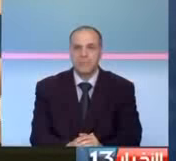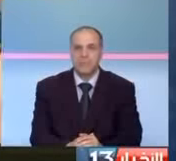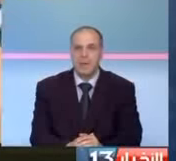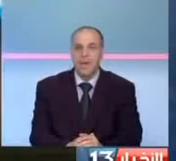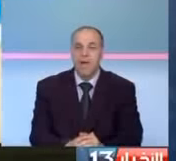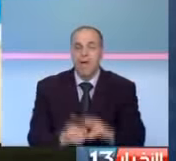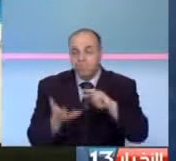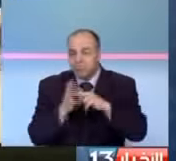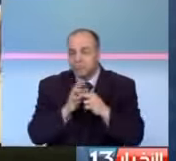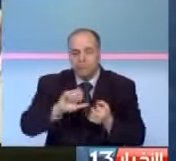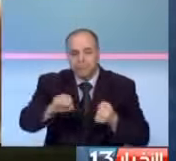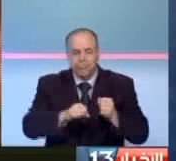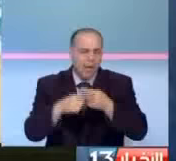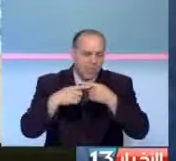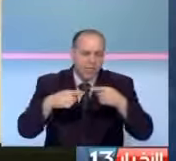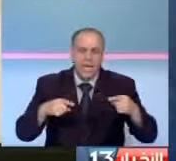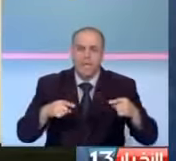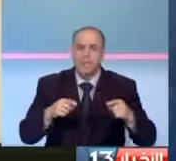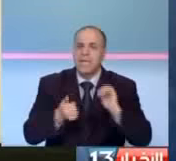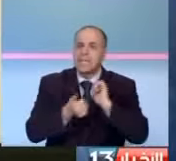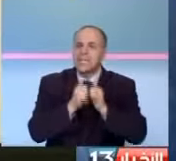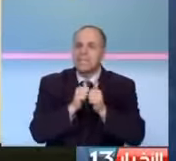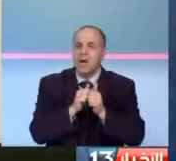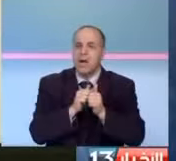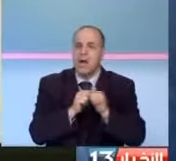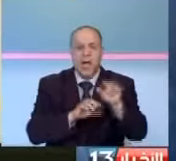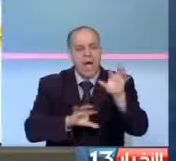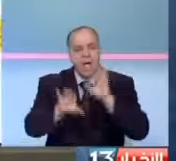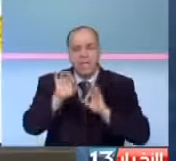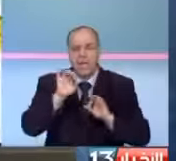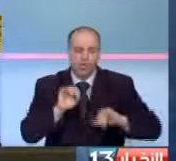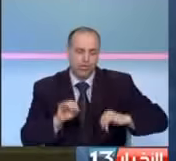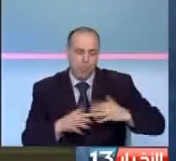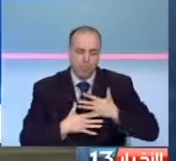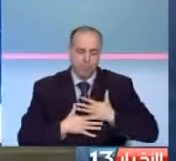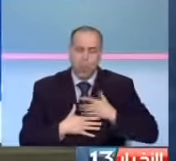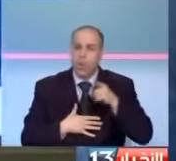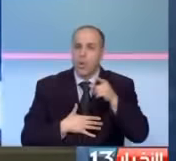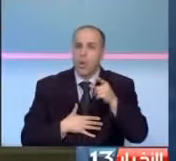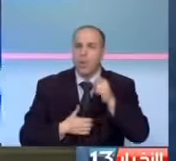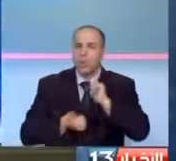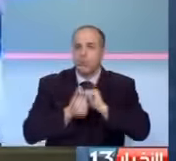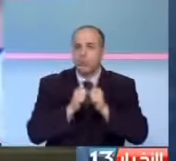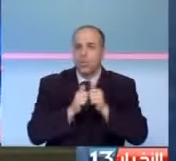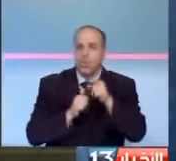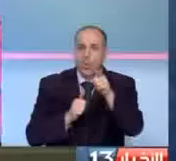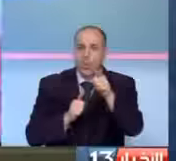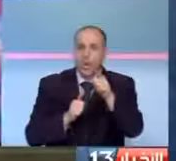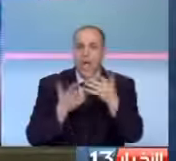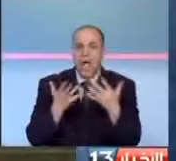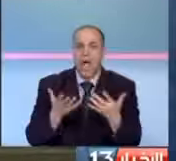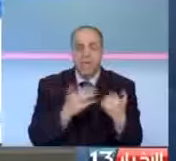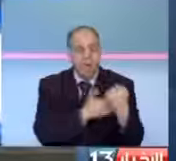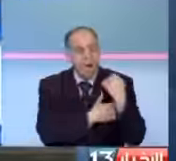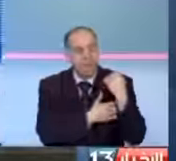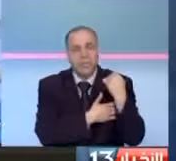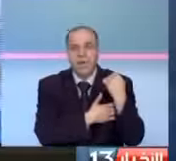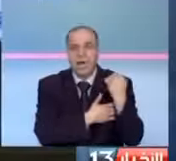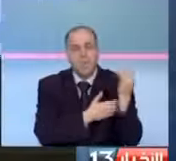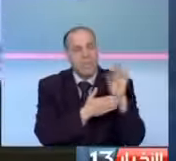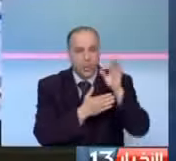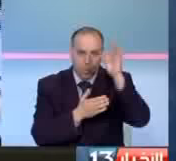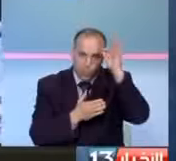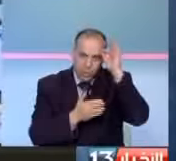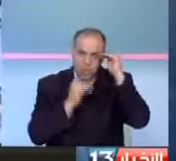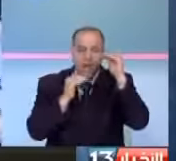الفنون القتالية المختلطة رياضة اختارها عدد من الشبان أصروا على ممارستها ليكونوا أبطال يمثلون تونس